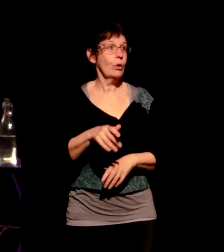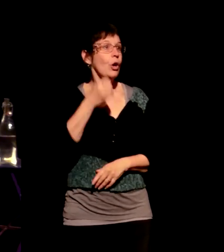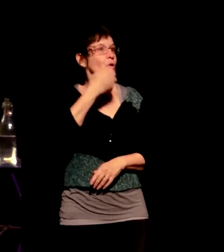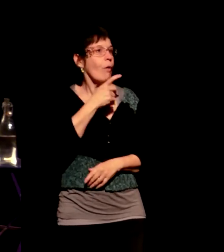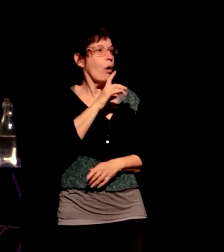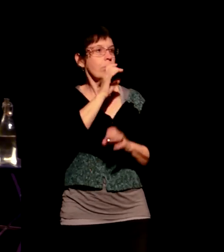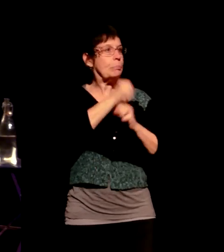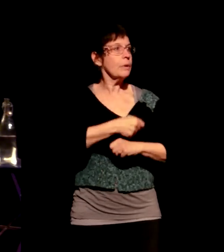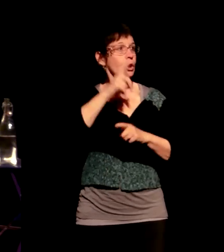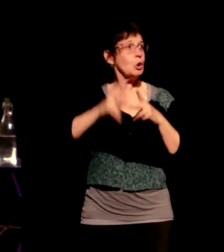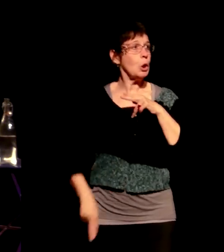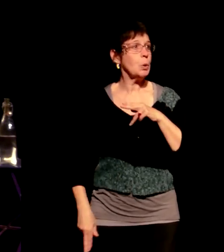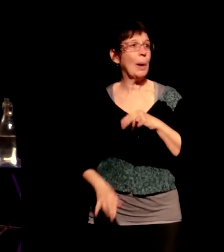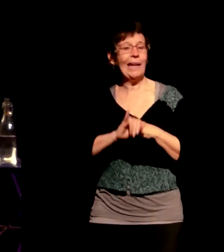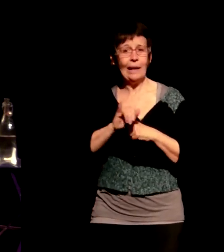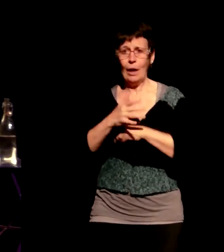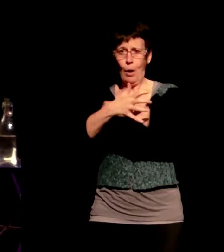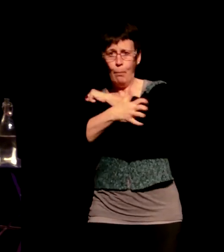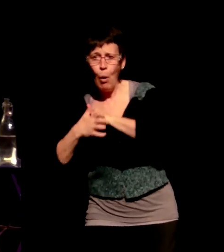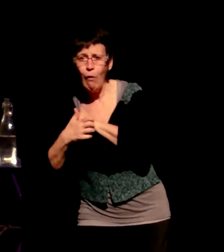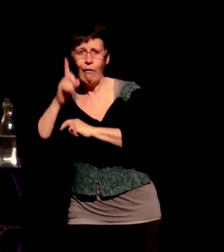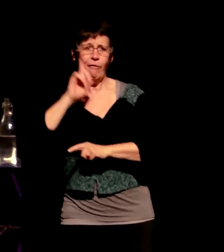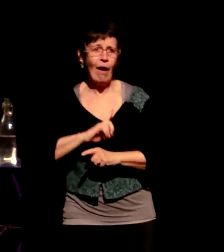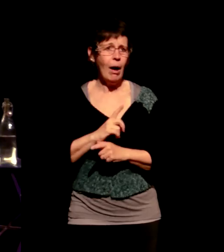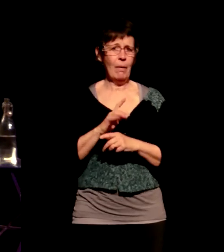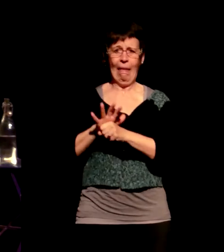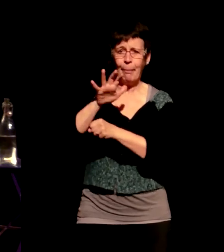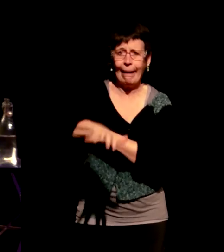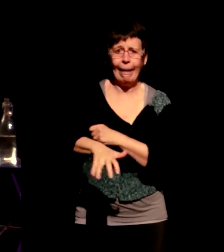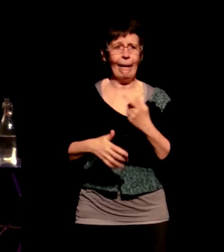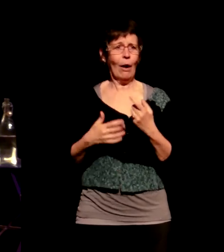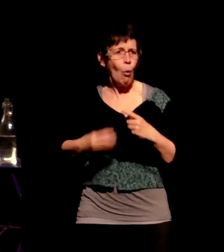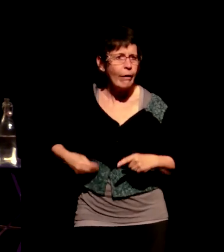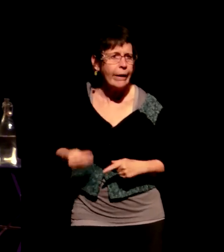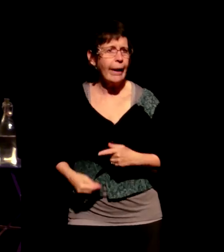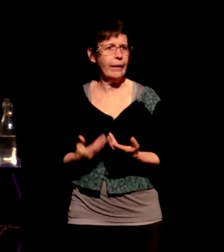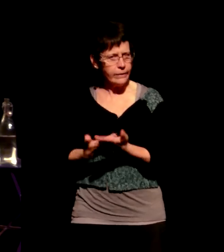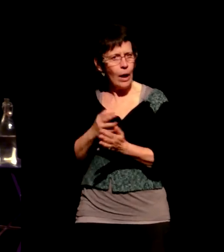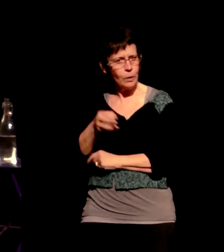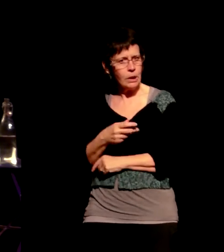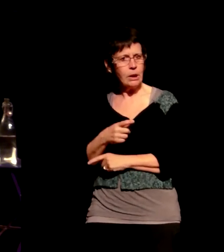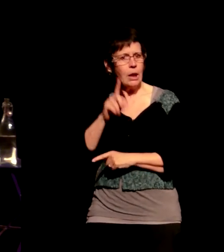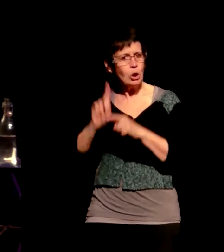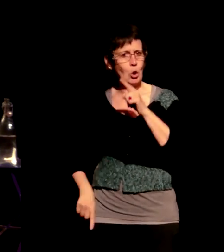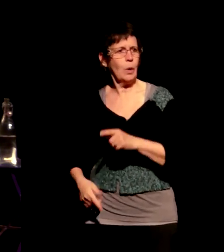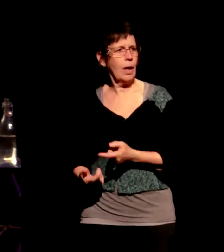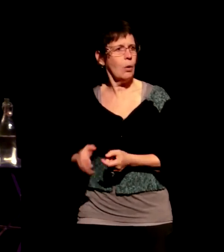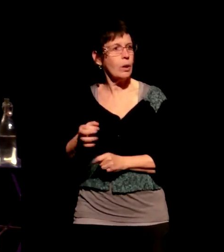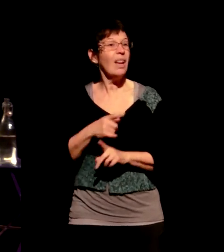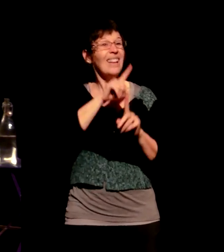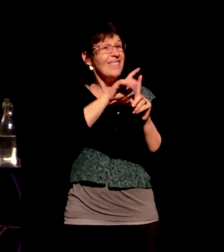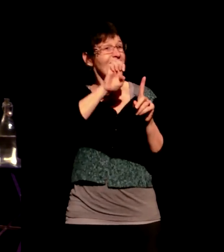n'entend jamais dans les médias. Les femmes, globalement, les ouvriers, c'est les immigrés, c'est les femmes voilées, c'est ces gens-là qui sont censurés, vraiment. C'est pas Éric